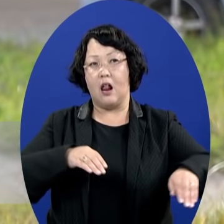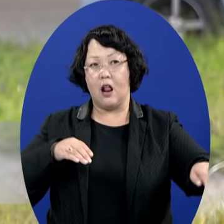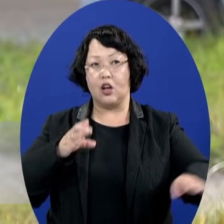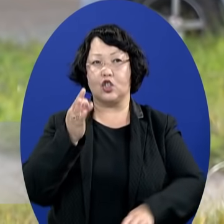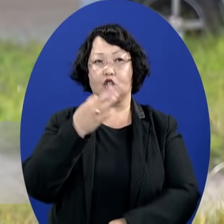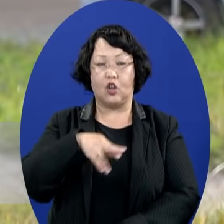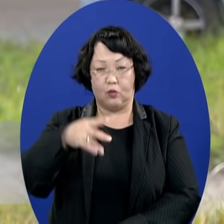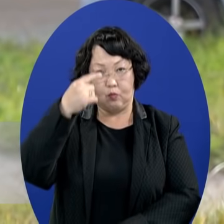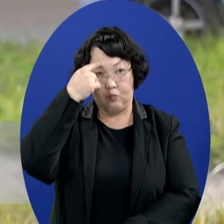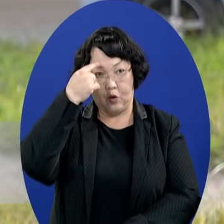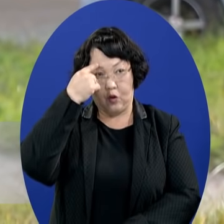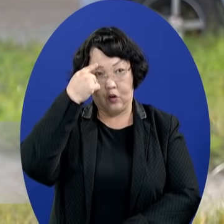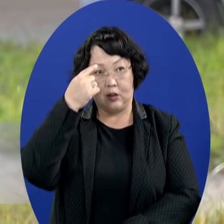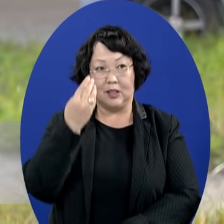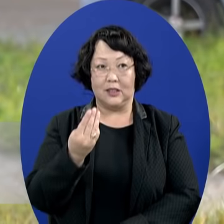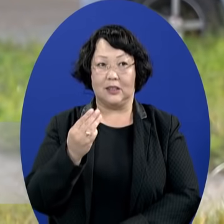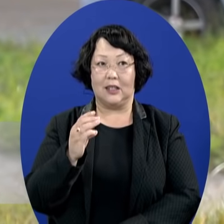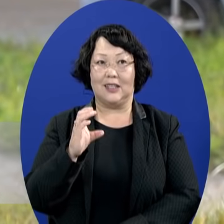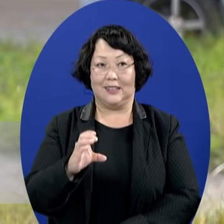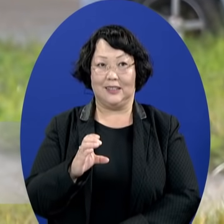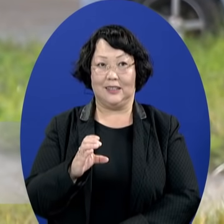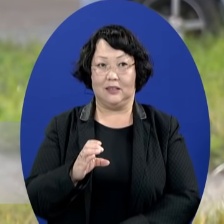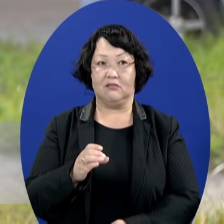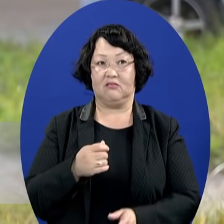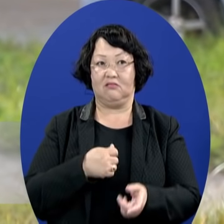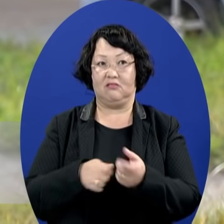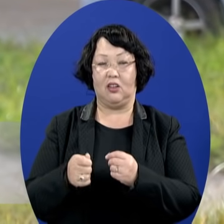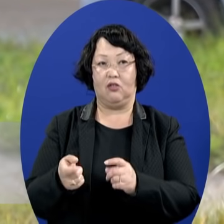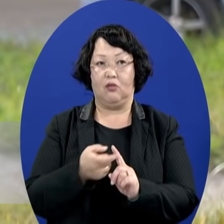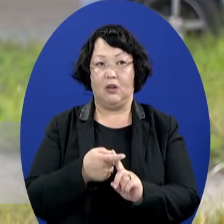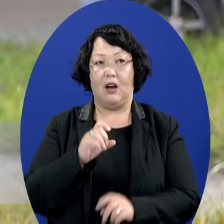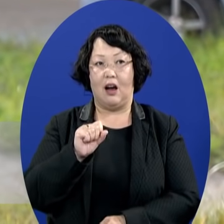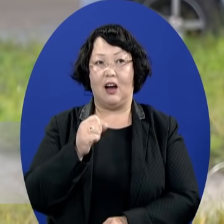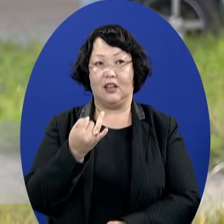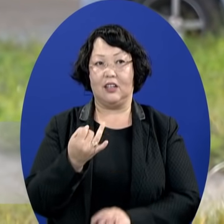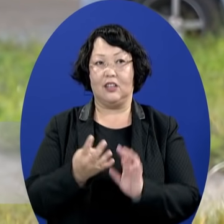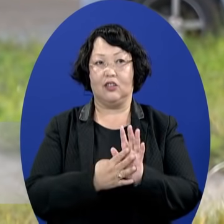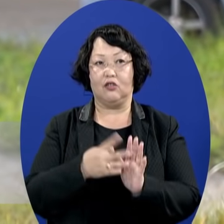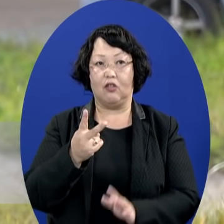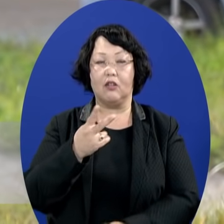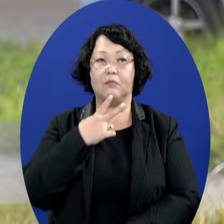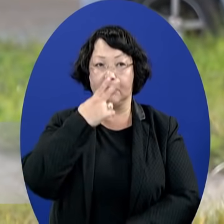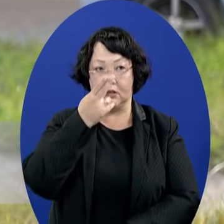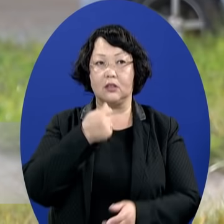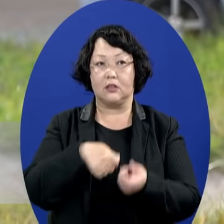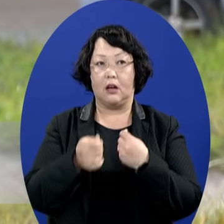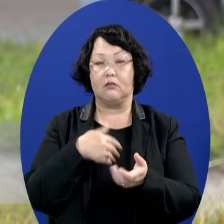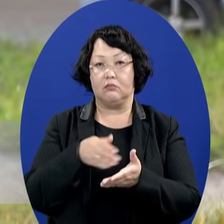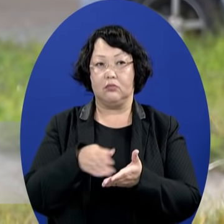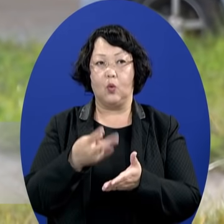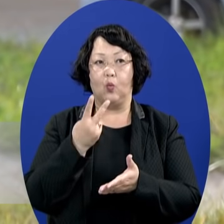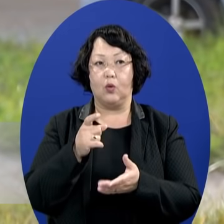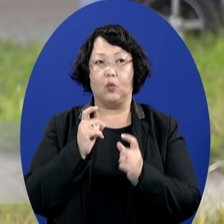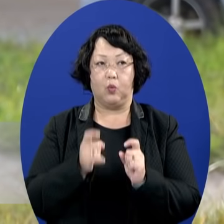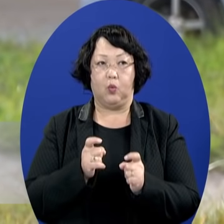Монгол одоо шатханд хөвөх станц дээр үүссэн байна. За энд бол АИ-92 бензиныг өгч байгаа. За үнийн хувьд ямар нэгэн